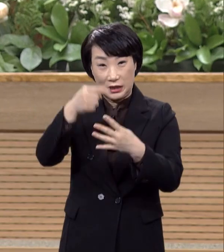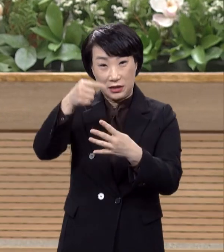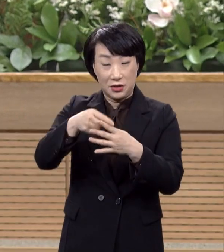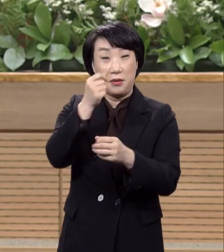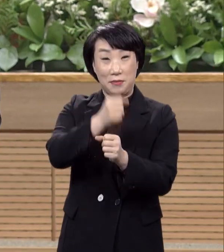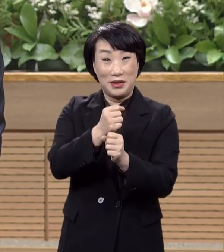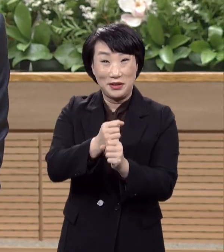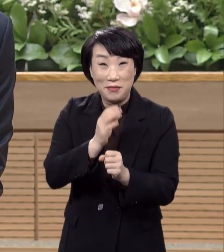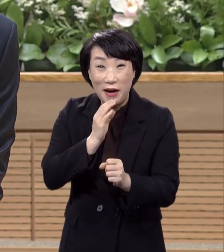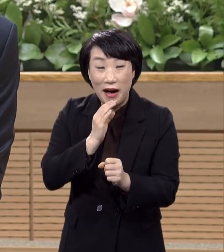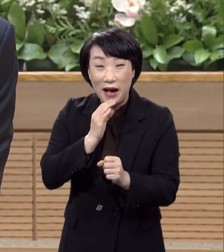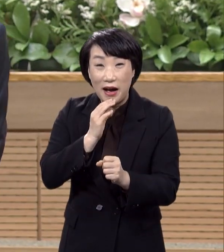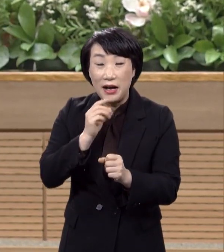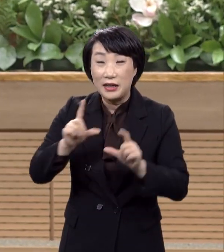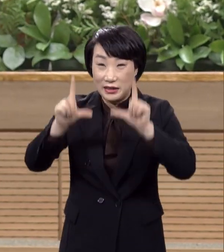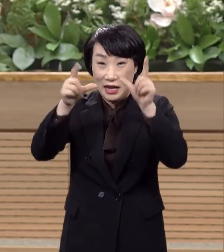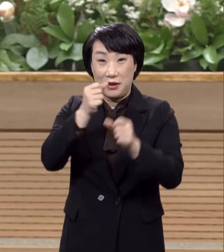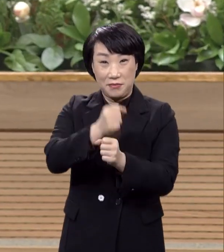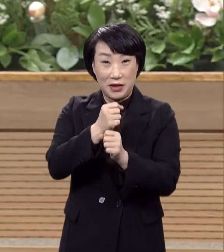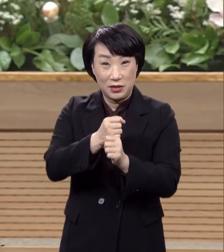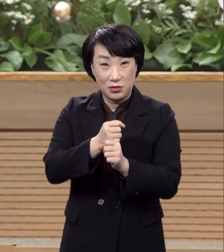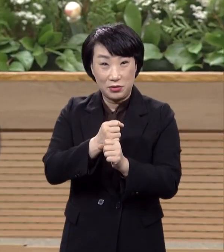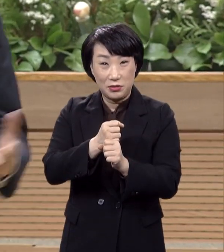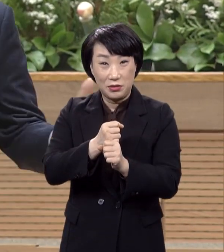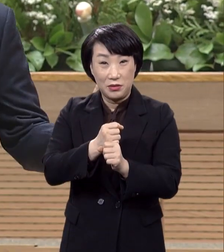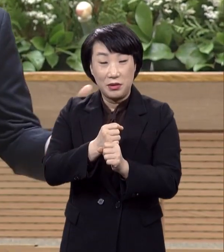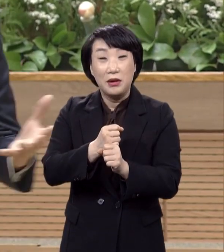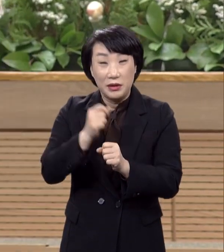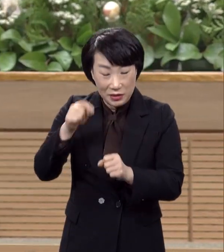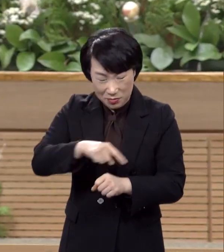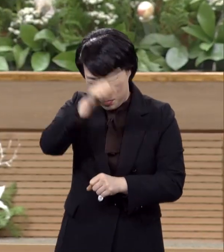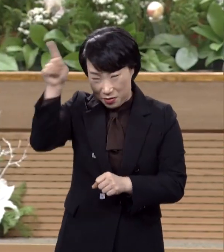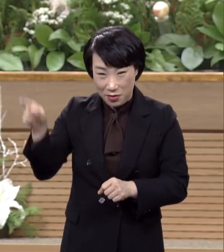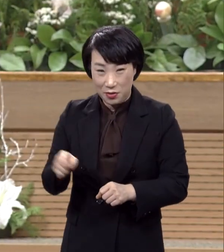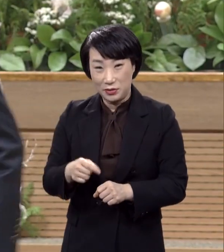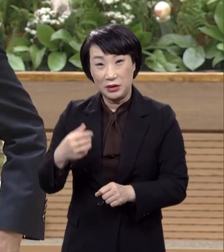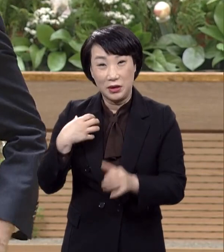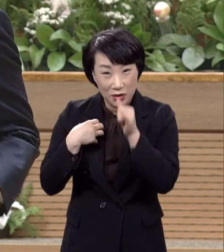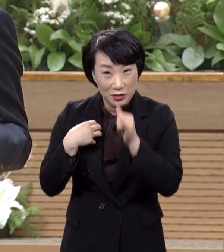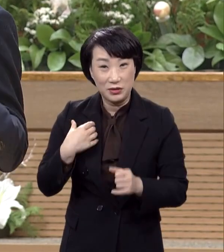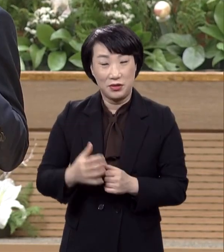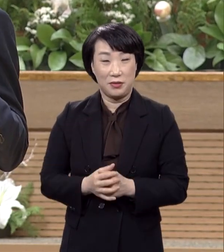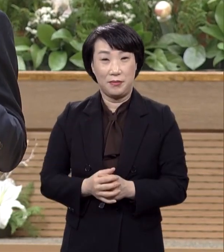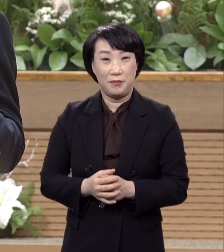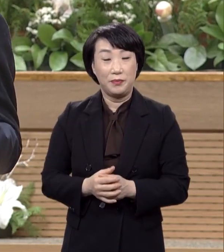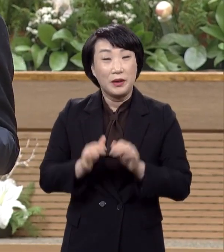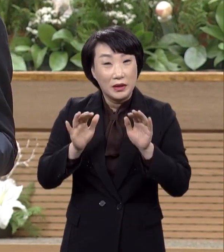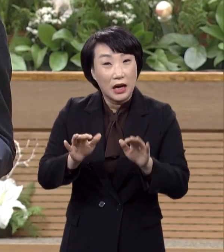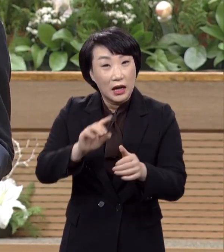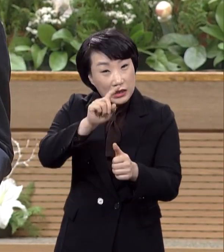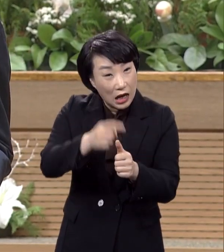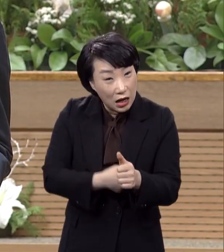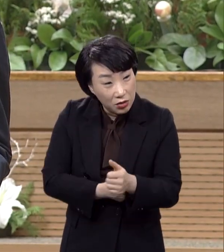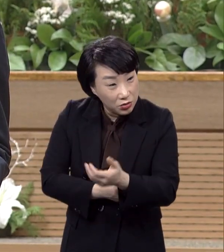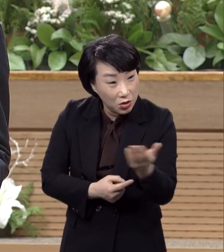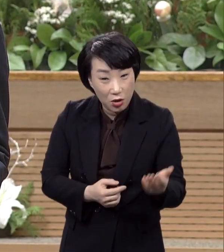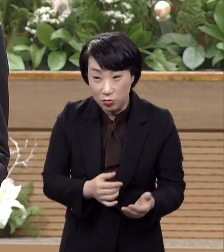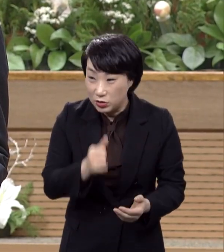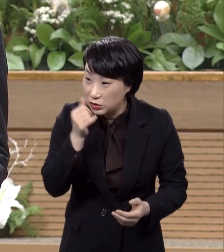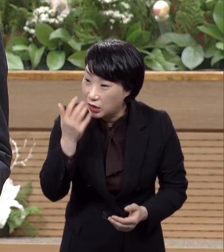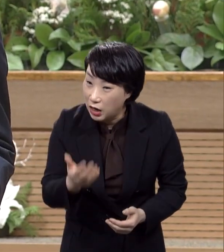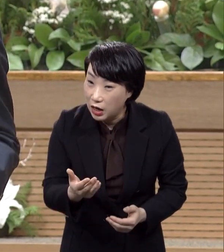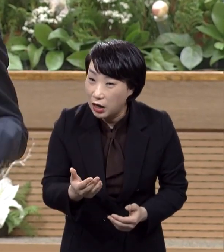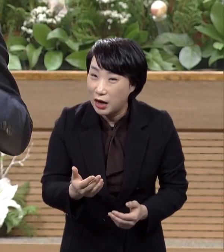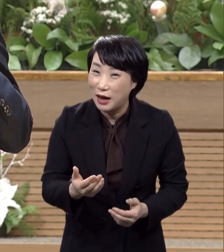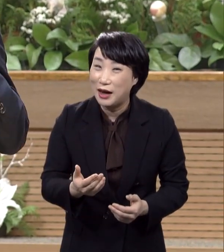만들고 일시를 만드는 그런 모든 모습들은 이게 자연이 있던